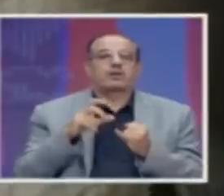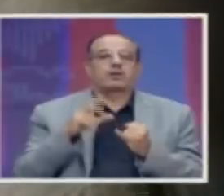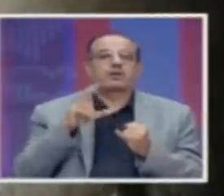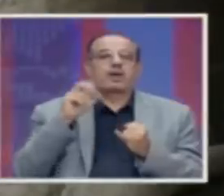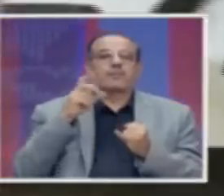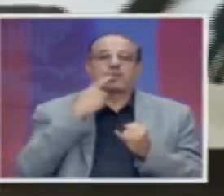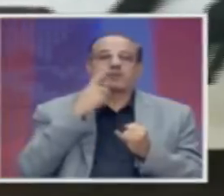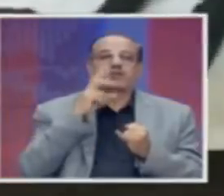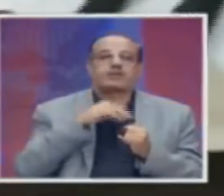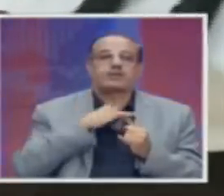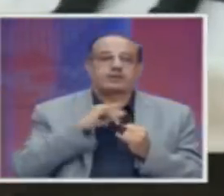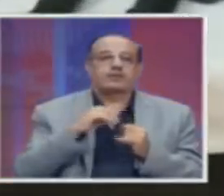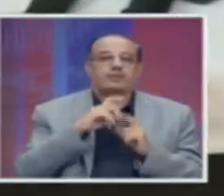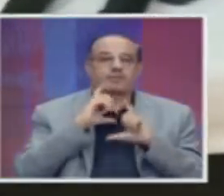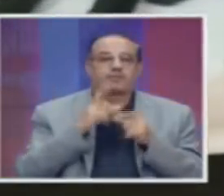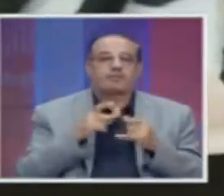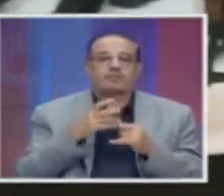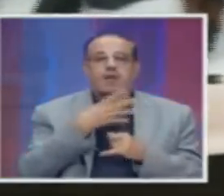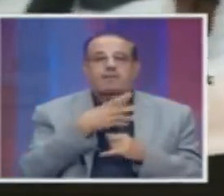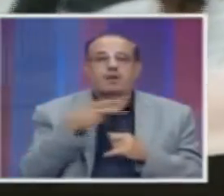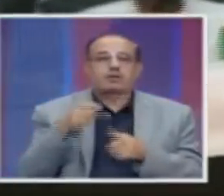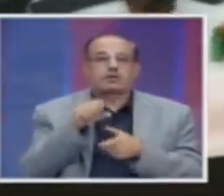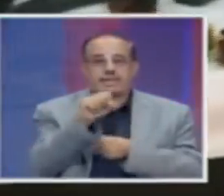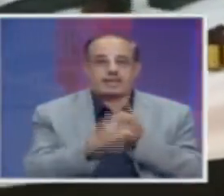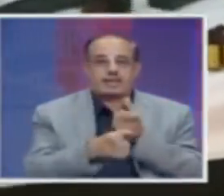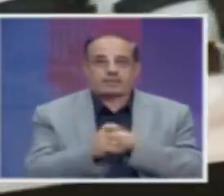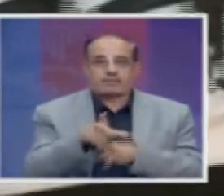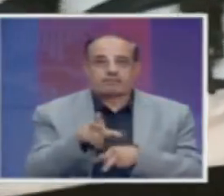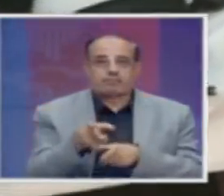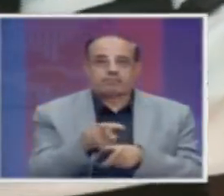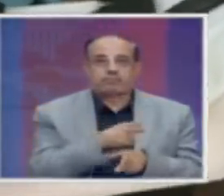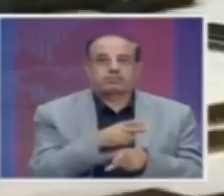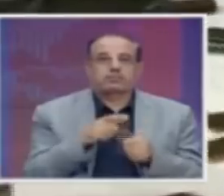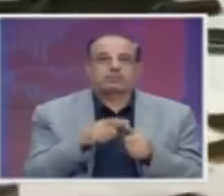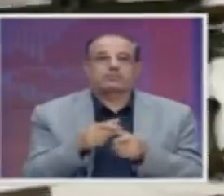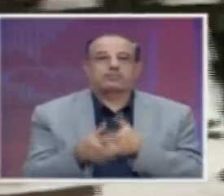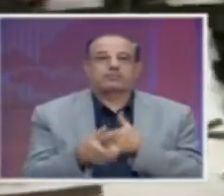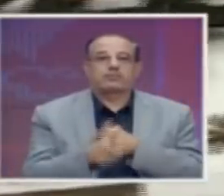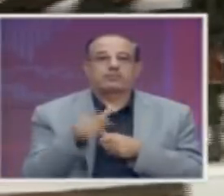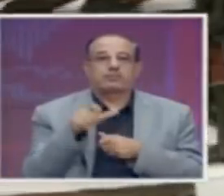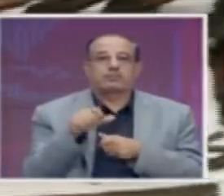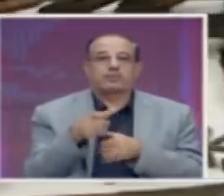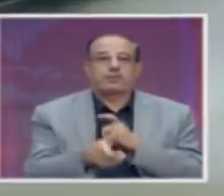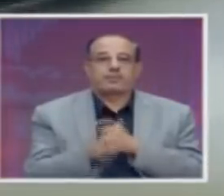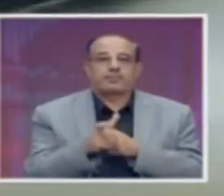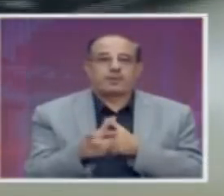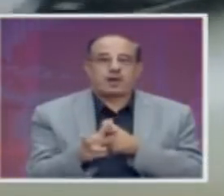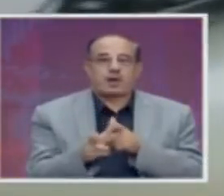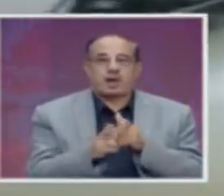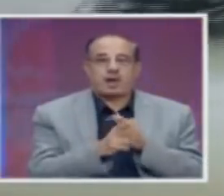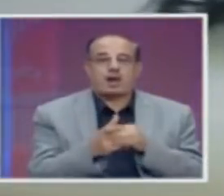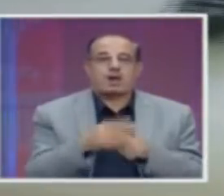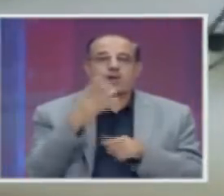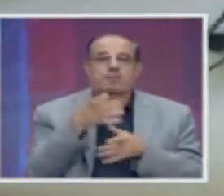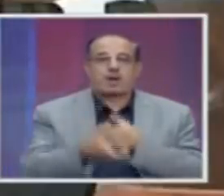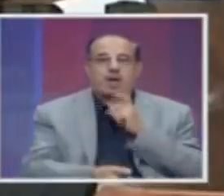والسجن المؤبد. وضبط معهم 24 قطعة سلاح ناري، من بينها 9 بندقية آلية و4